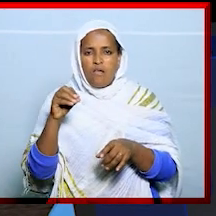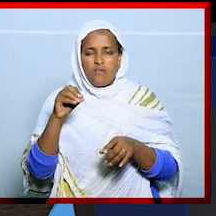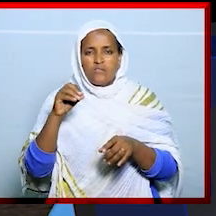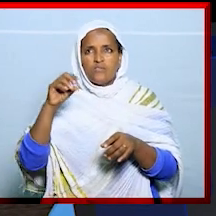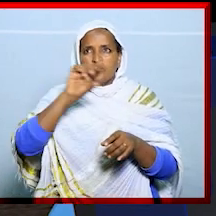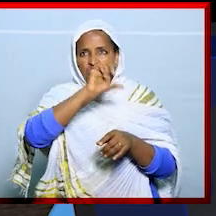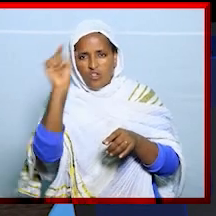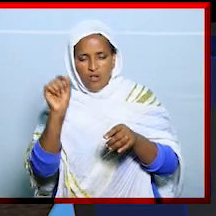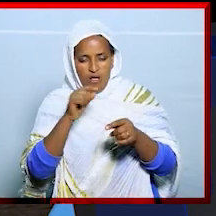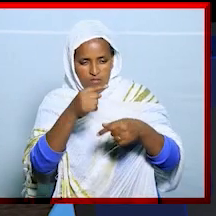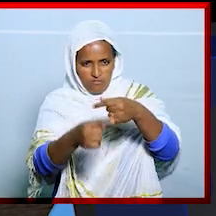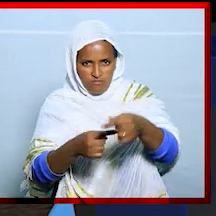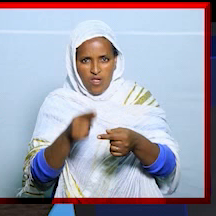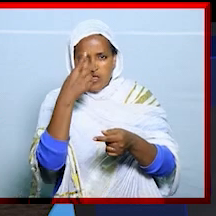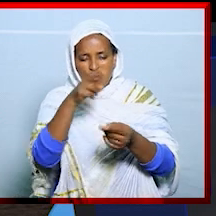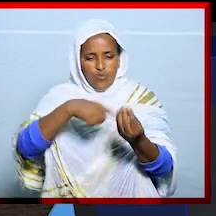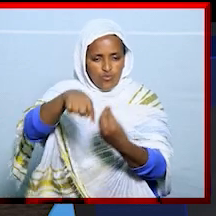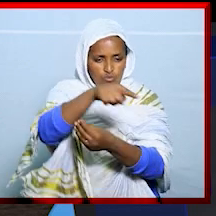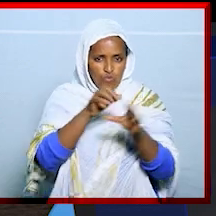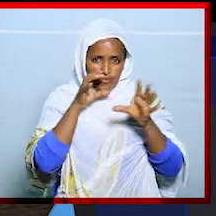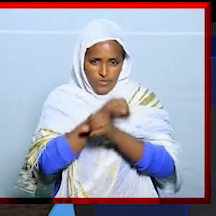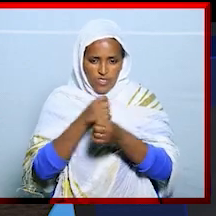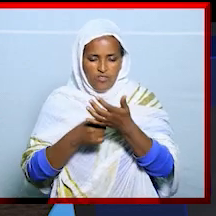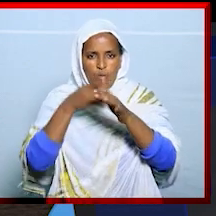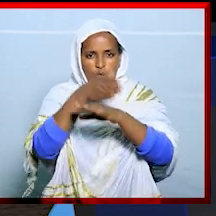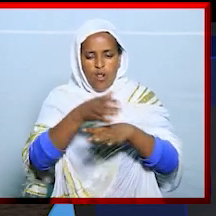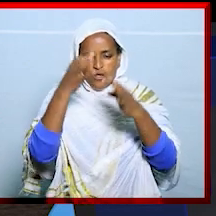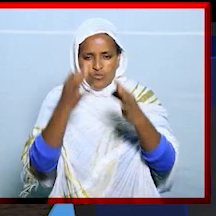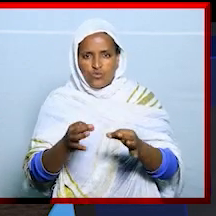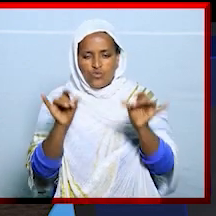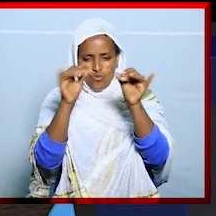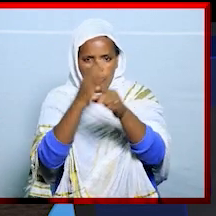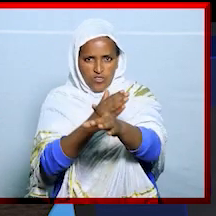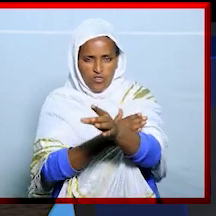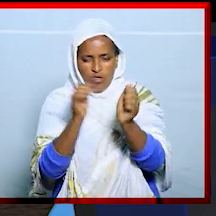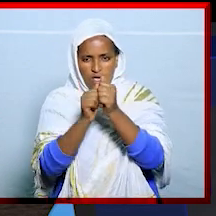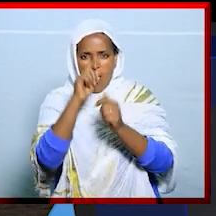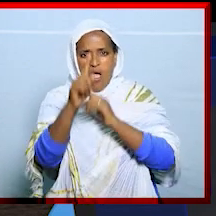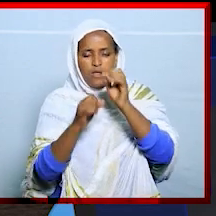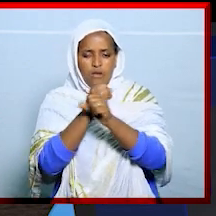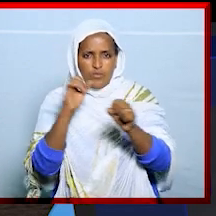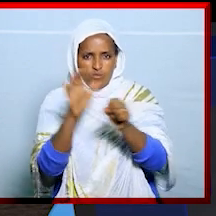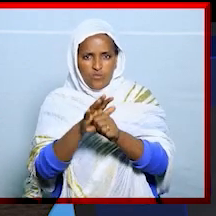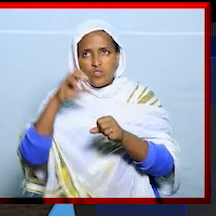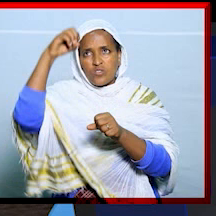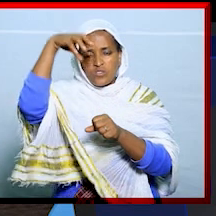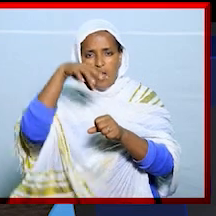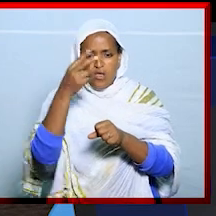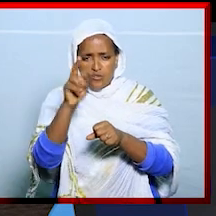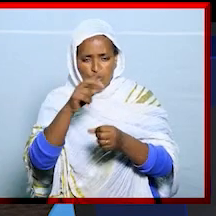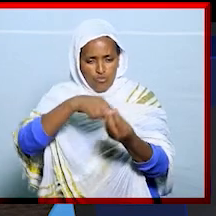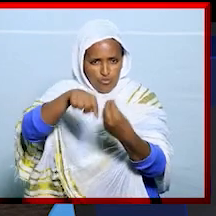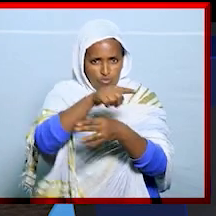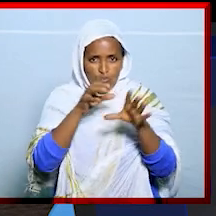በጨረቃ ዑደት ነው። ጨረቃ 12 ዙር ጨርሳ ከዛ በኋላ ከተወሰኑ ማስተካከያዎች ጋራ አንድ አመት ይሆናል። ፀሐይም 12